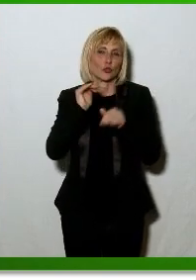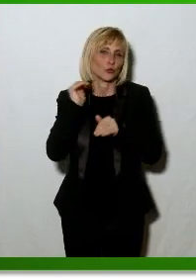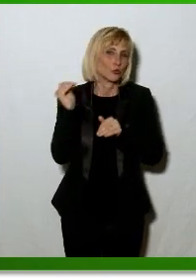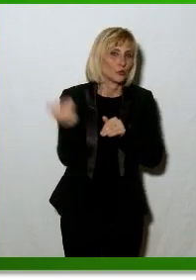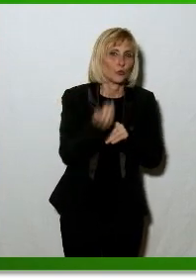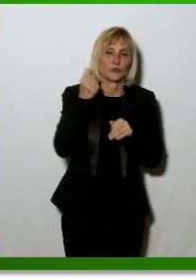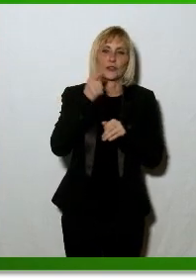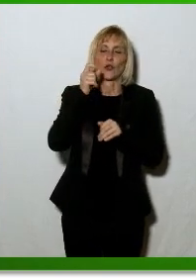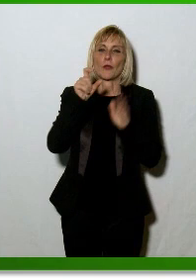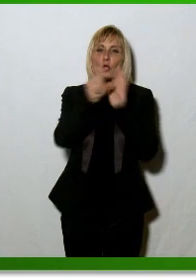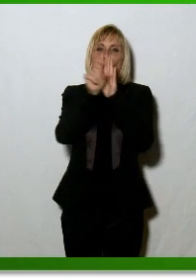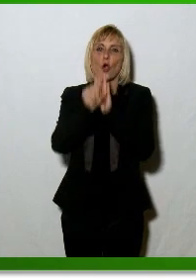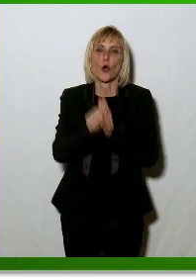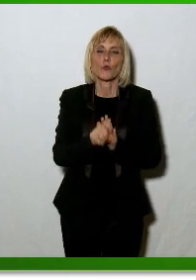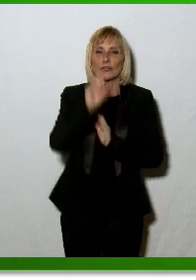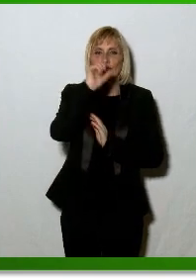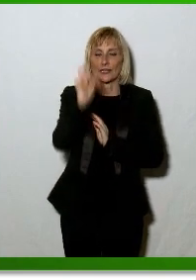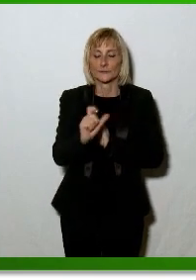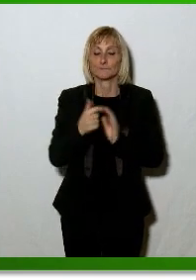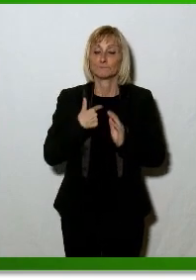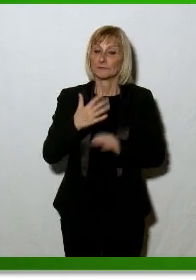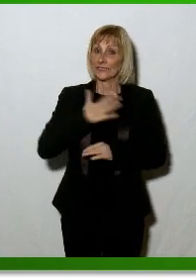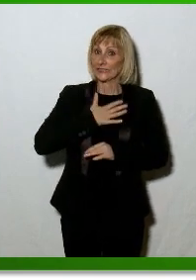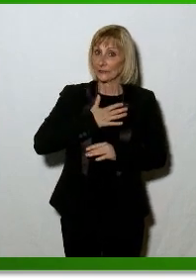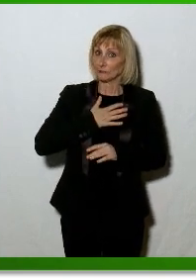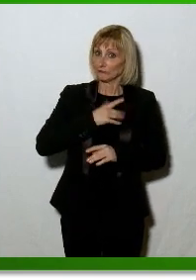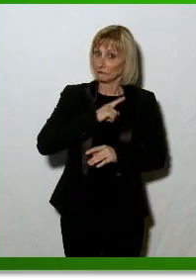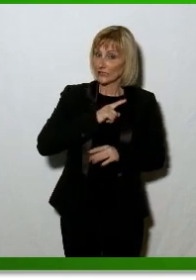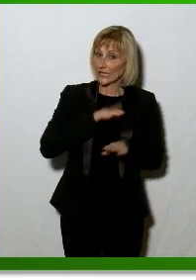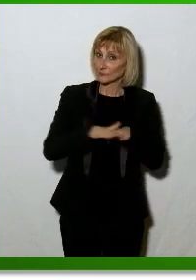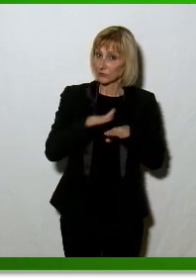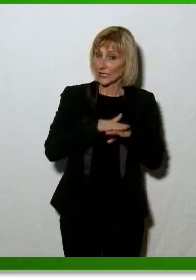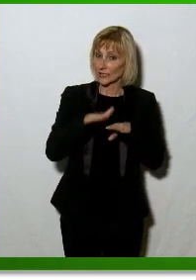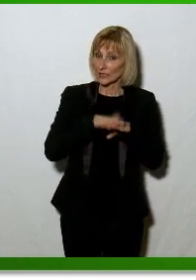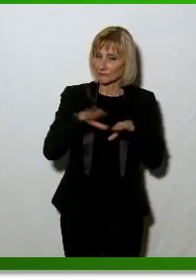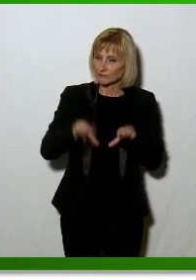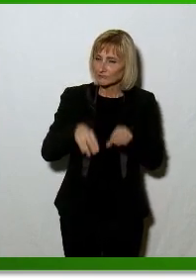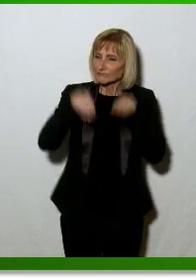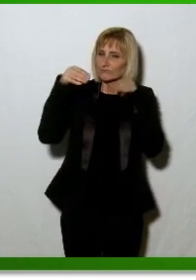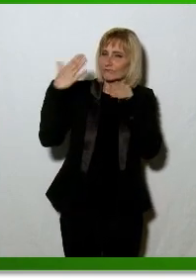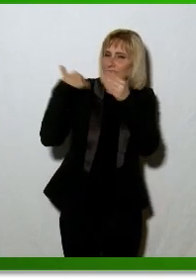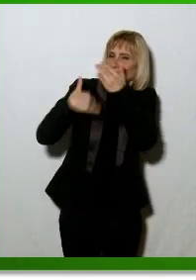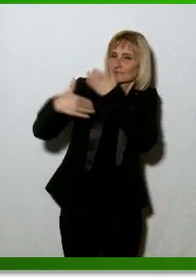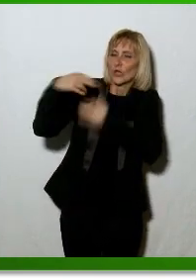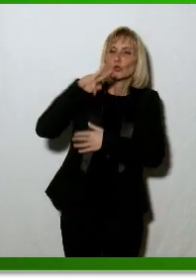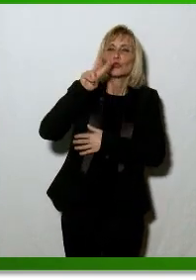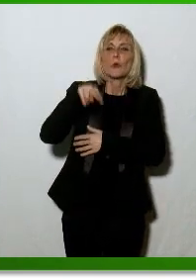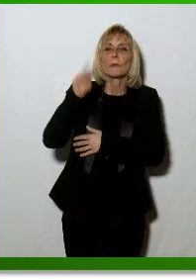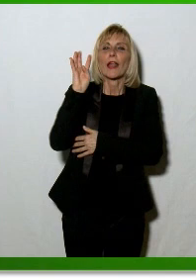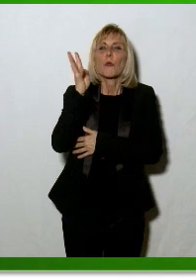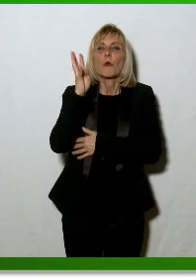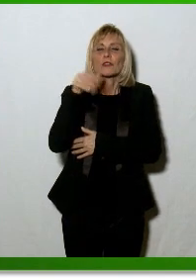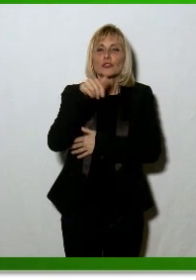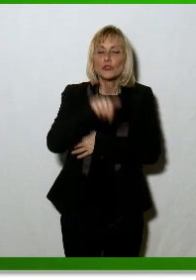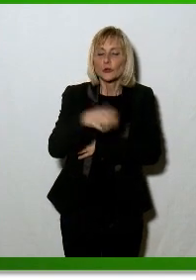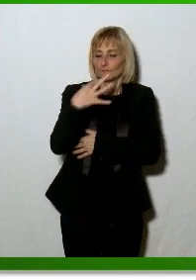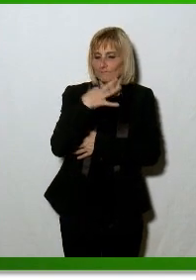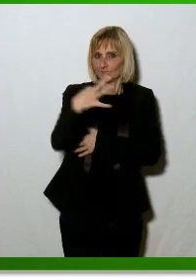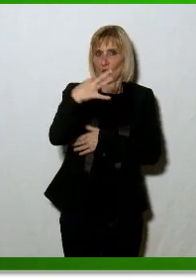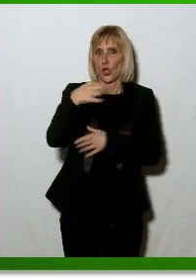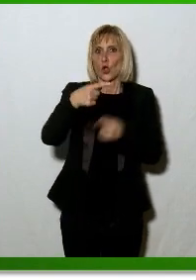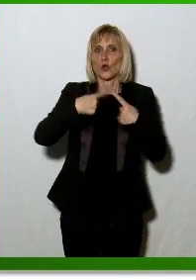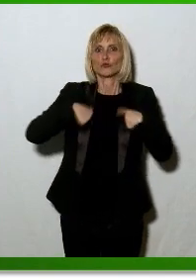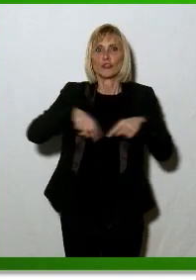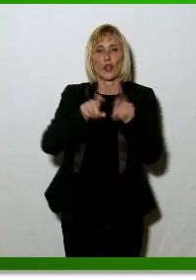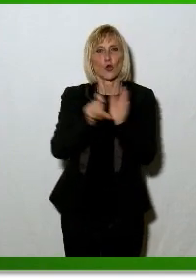comuni italiani la mia esperienza in Anci inizia nell'ormai lontano 2014 quando appena letto consigliere